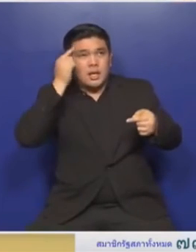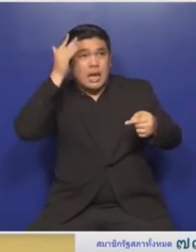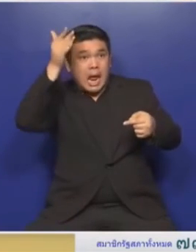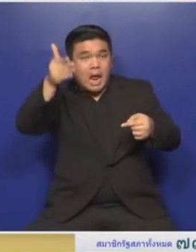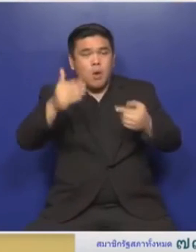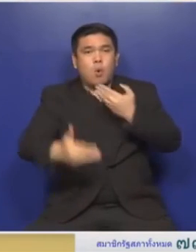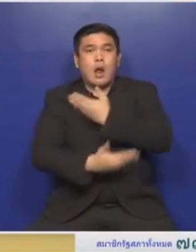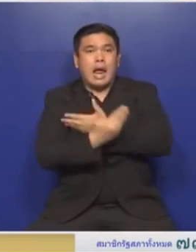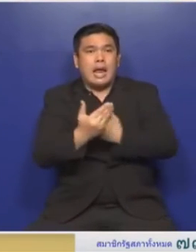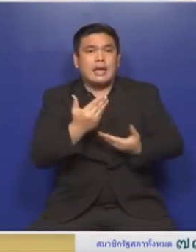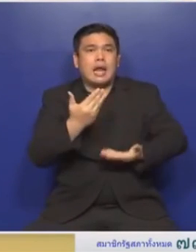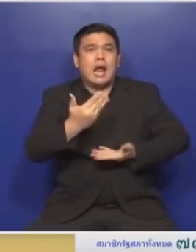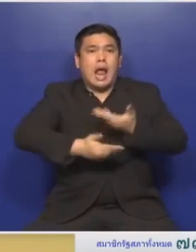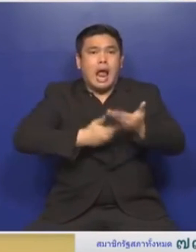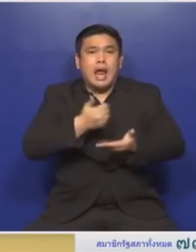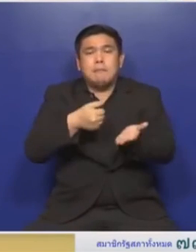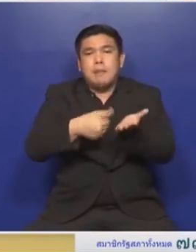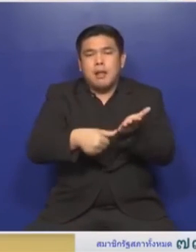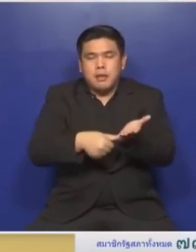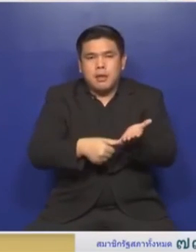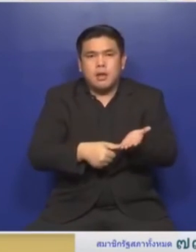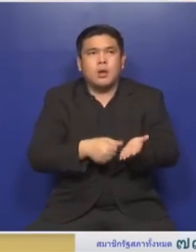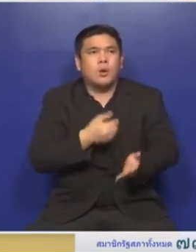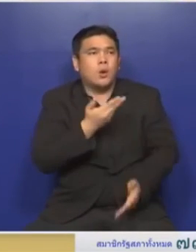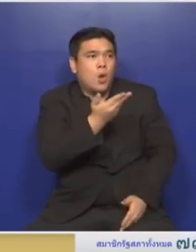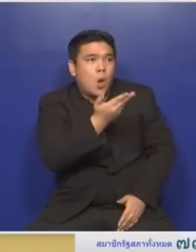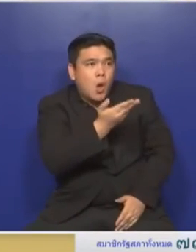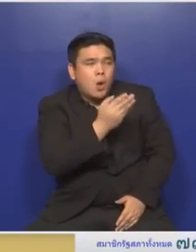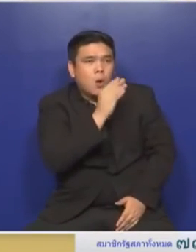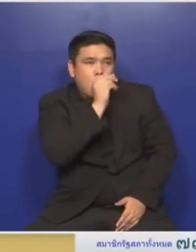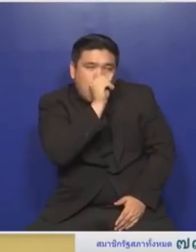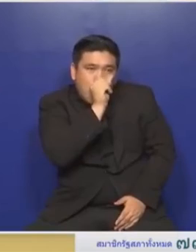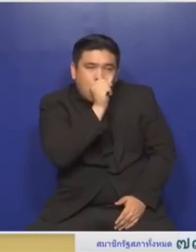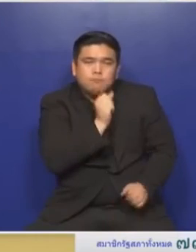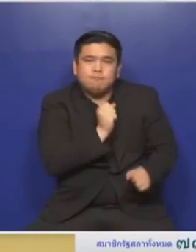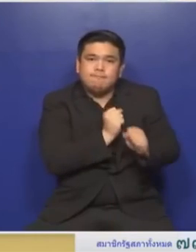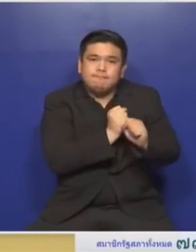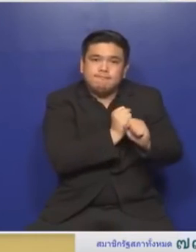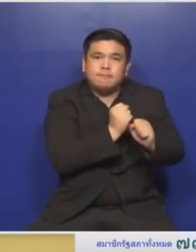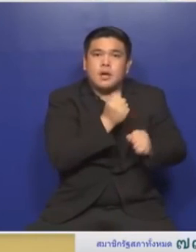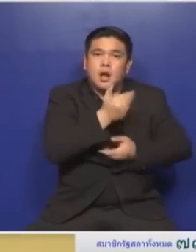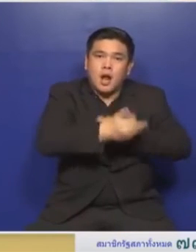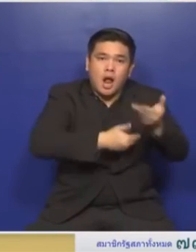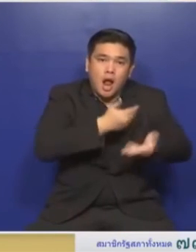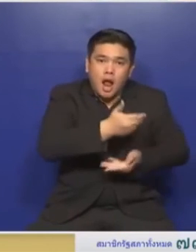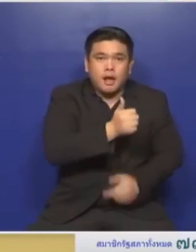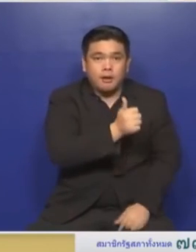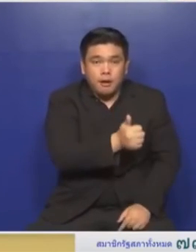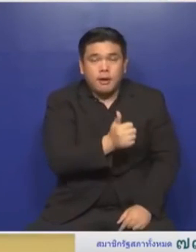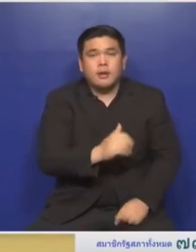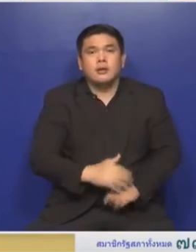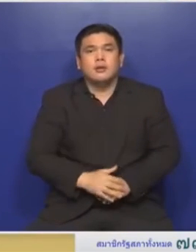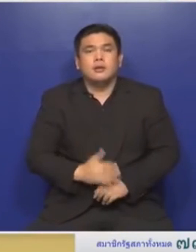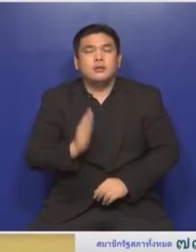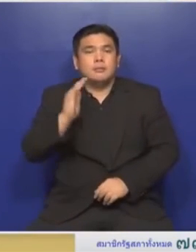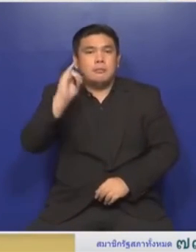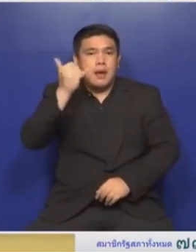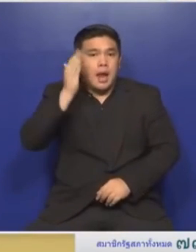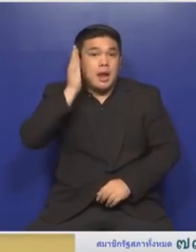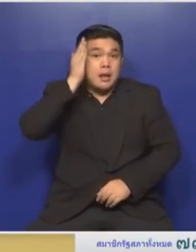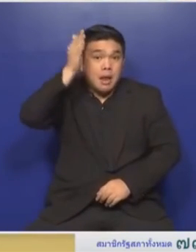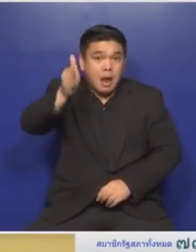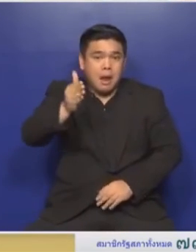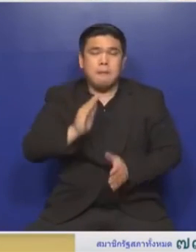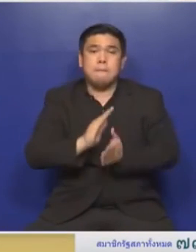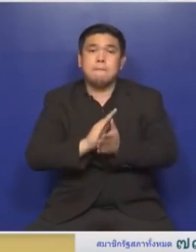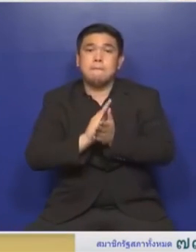ษ competence ทางศรsp Infเราก็นจะมโอกาสได้มากขึ้นหอหากเราตองมกเปลยแลงมีการปรับ